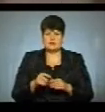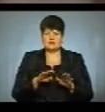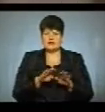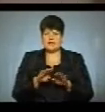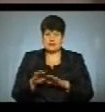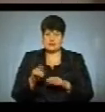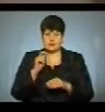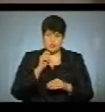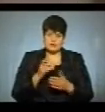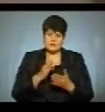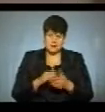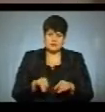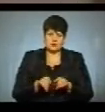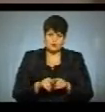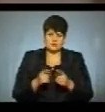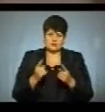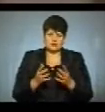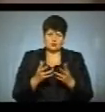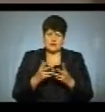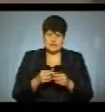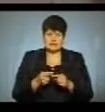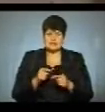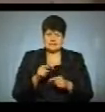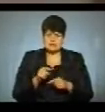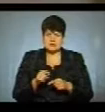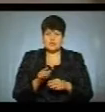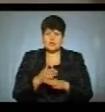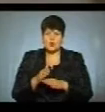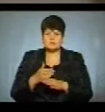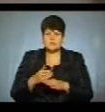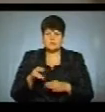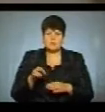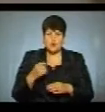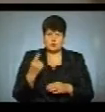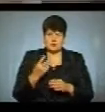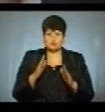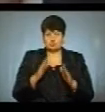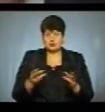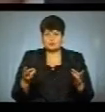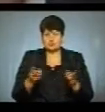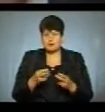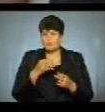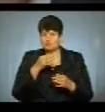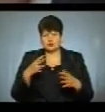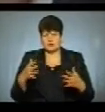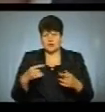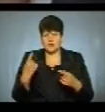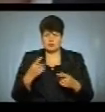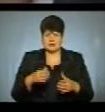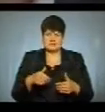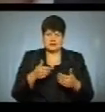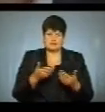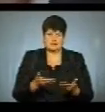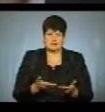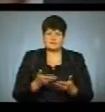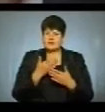маємо таку ж велику кількість таких препаратів, деякі розподілені по областях. Якщо буде така потреба, будь-яка область надає саме, тому що